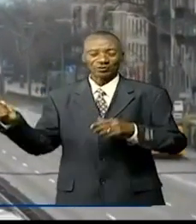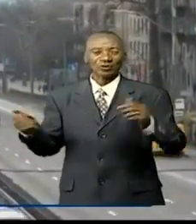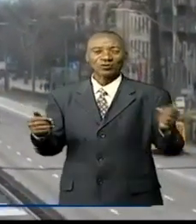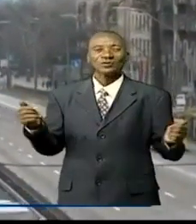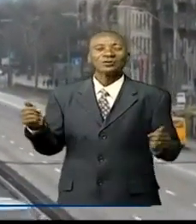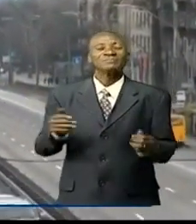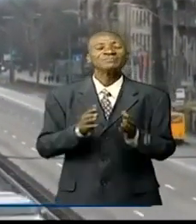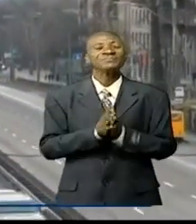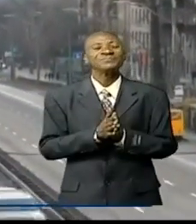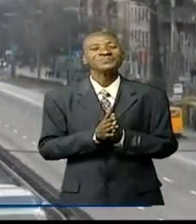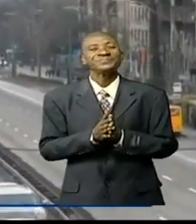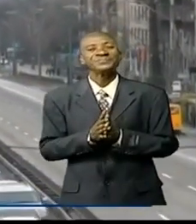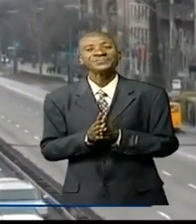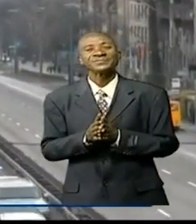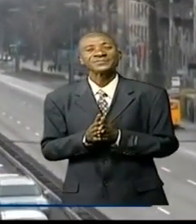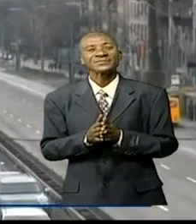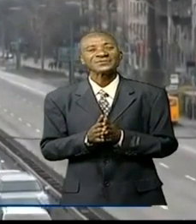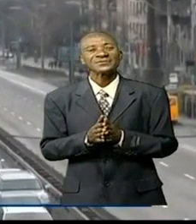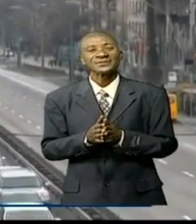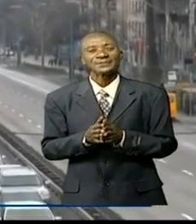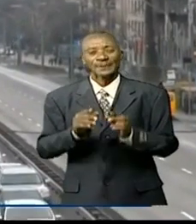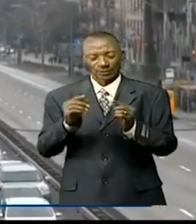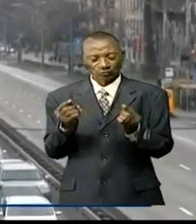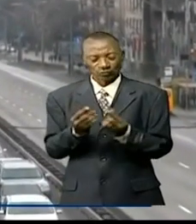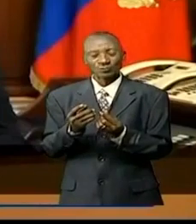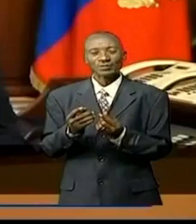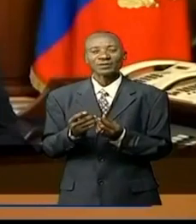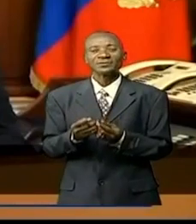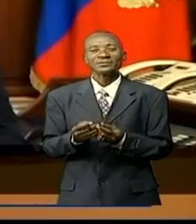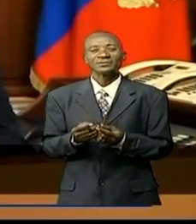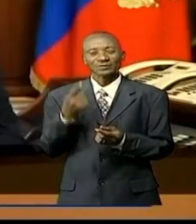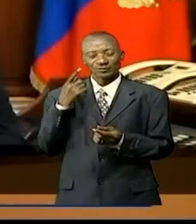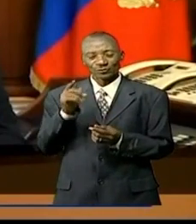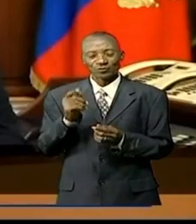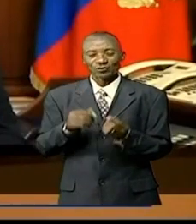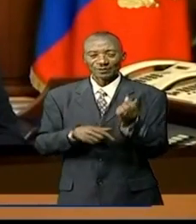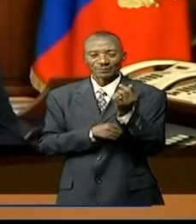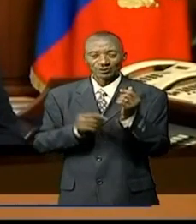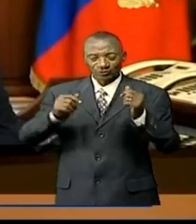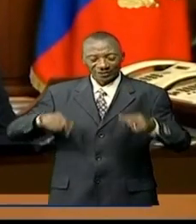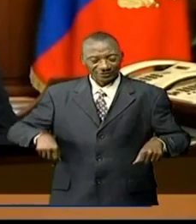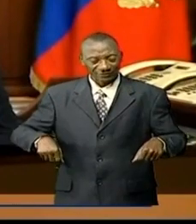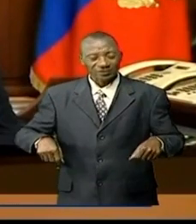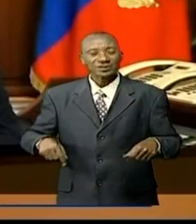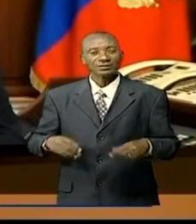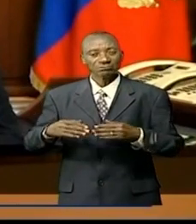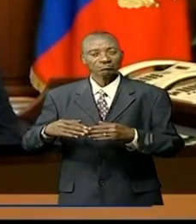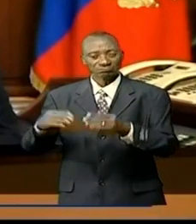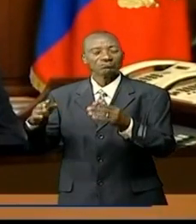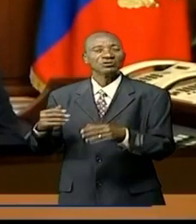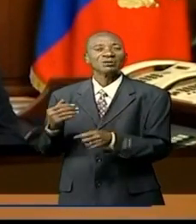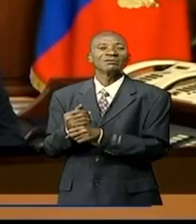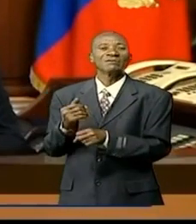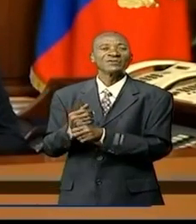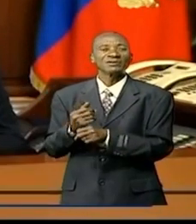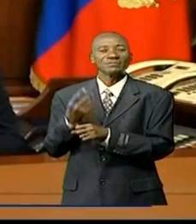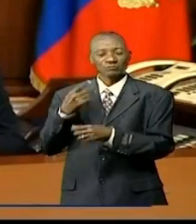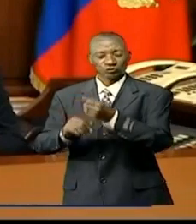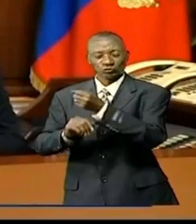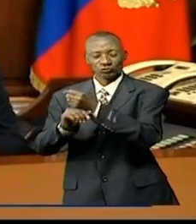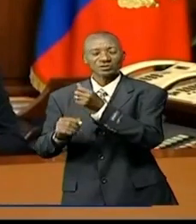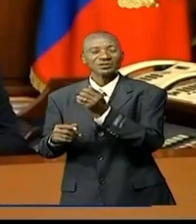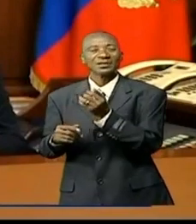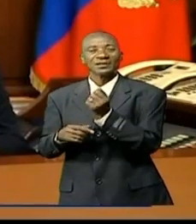pour les réfugiés parle déjà d'une crise humanitaire. Plusieurs chercheurs et politologues pensent que l'idée de Vladimir Poutine serait